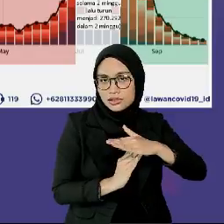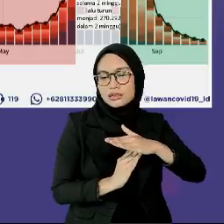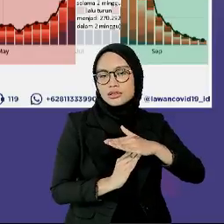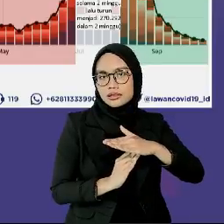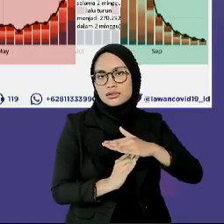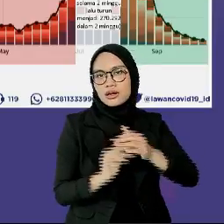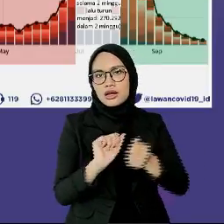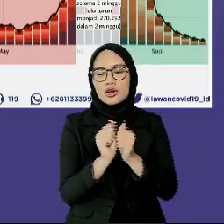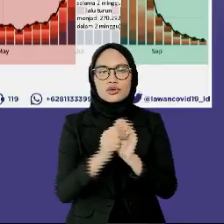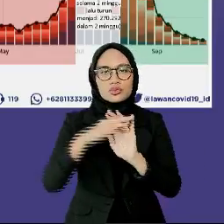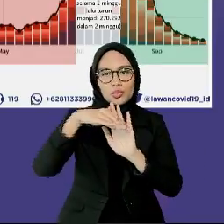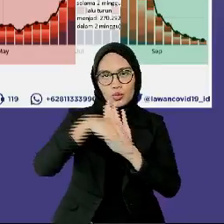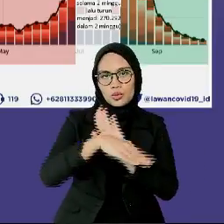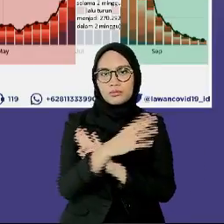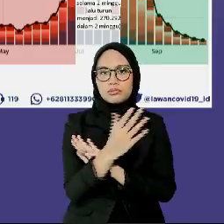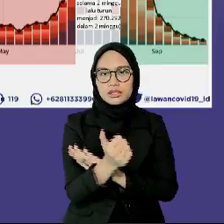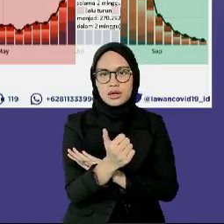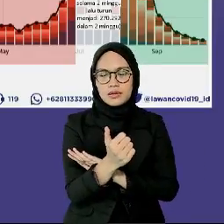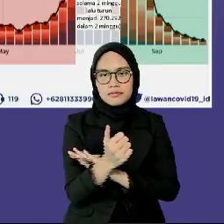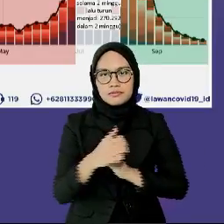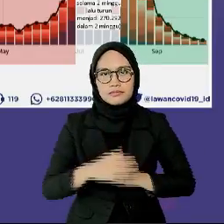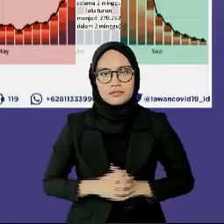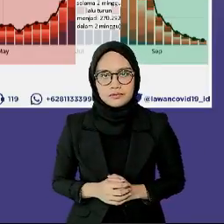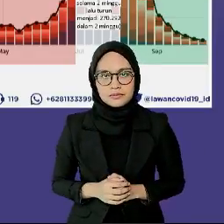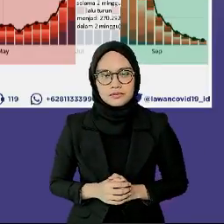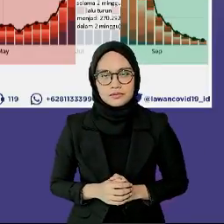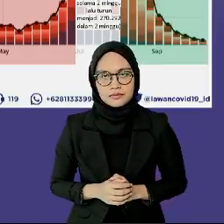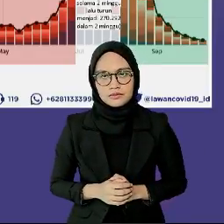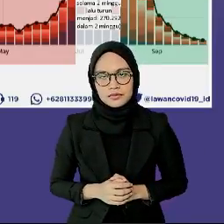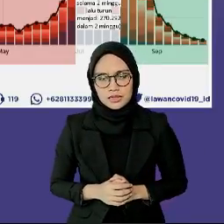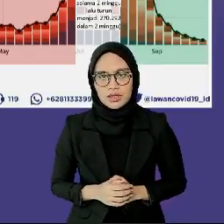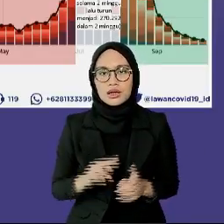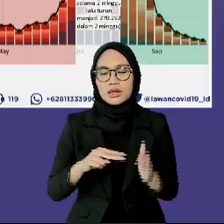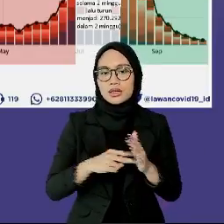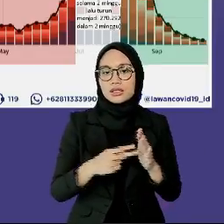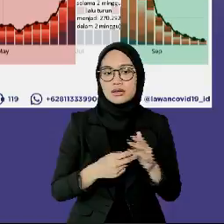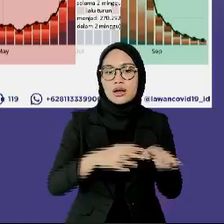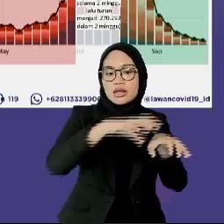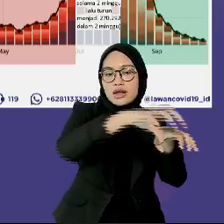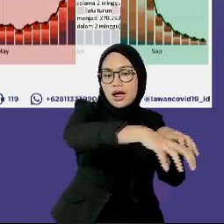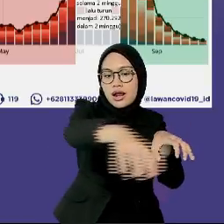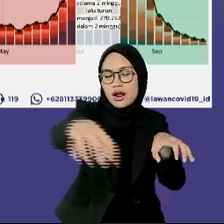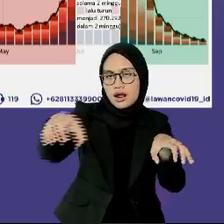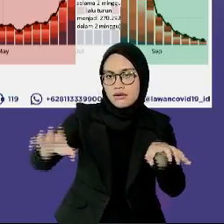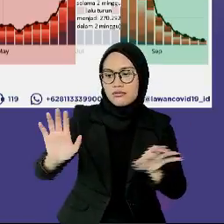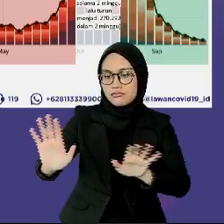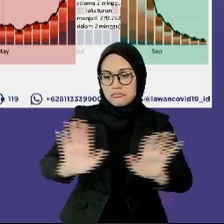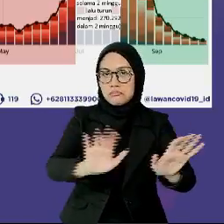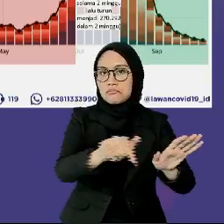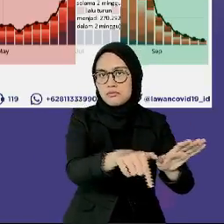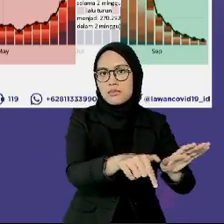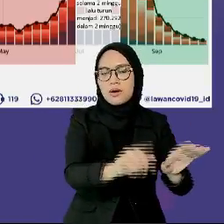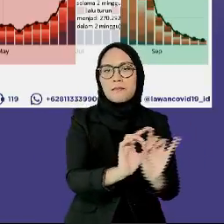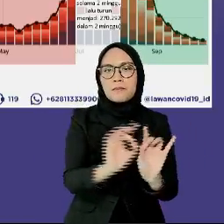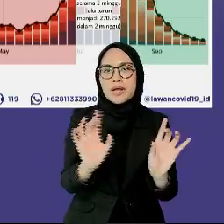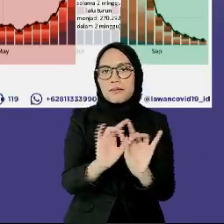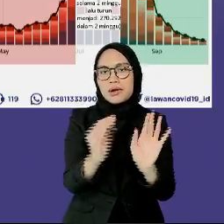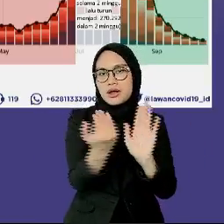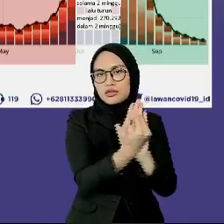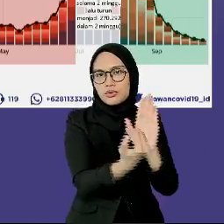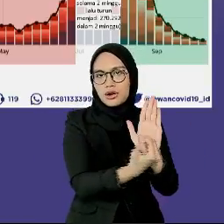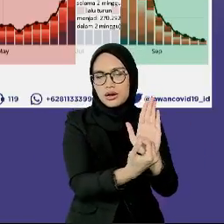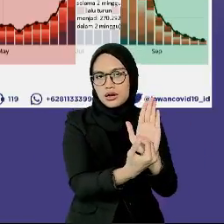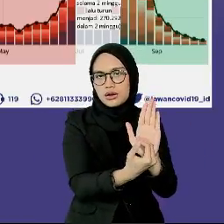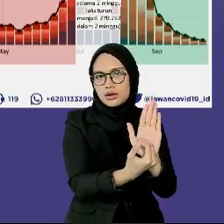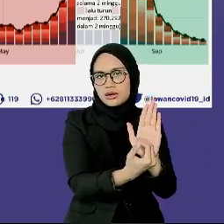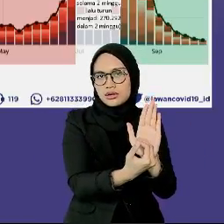tanpa adanya modifikasi yang disesuaikan dengan karakteristik daerah, seperti pada masa penerapan PSBB dan PSBB